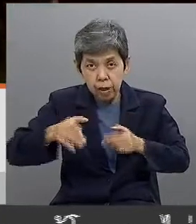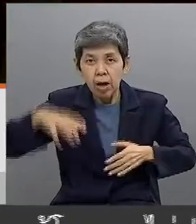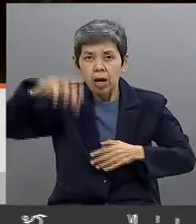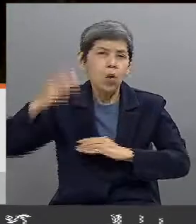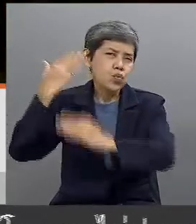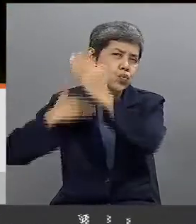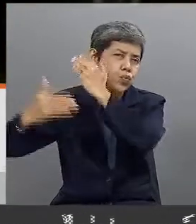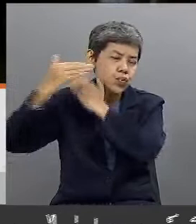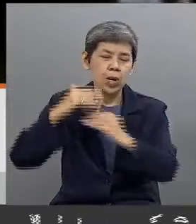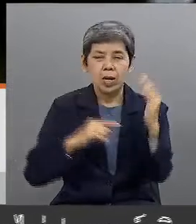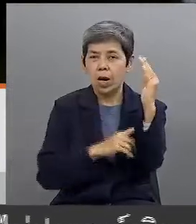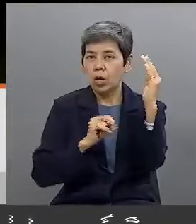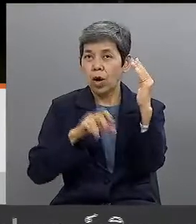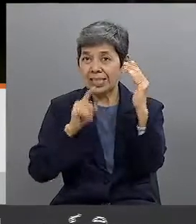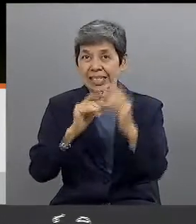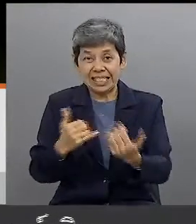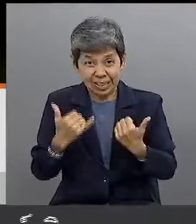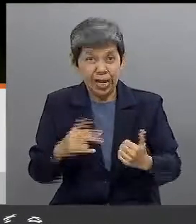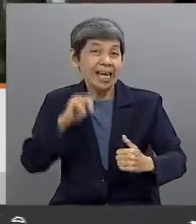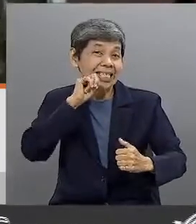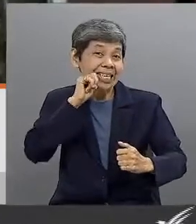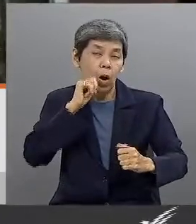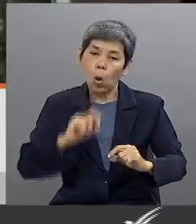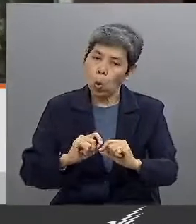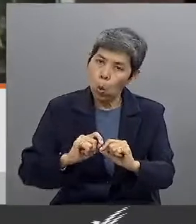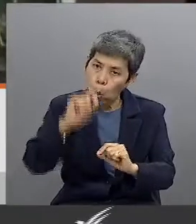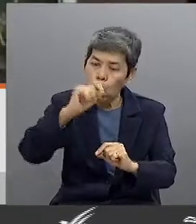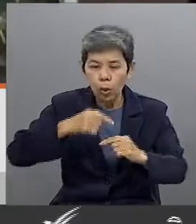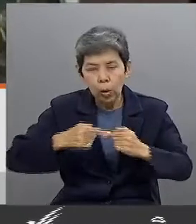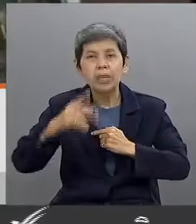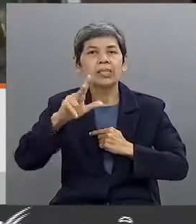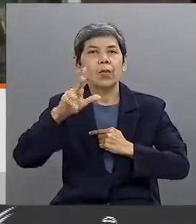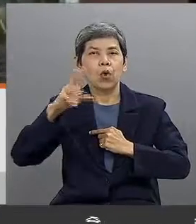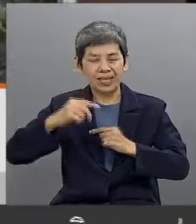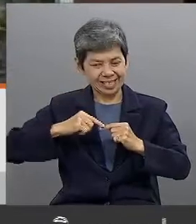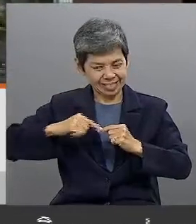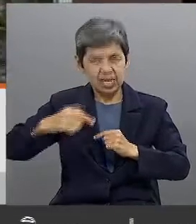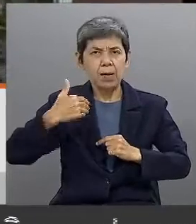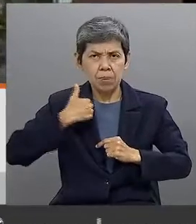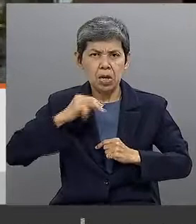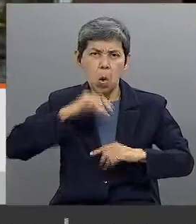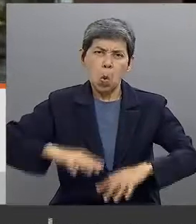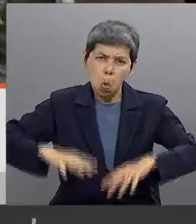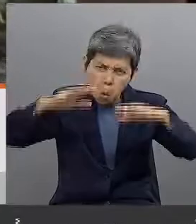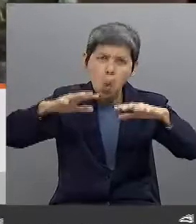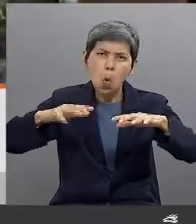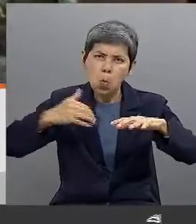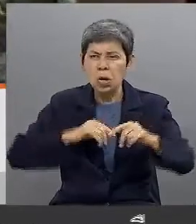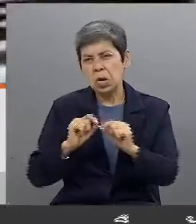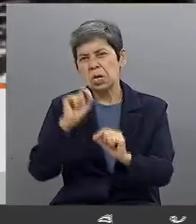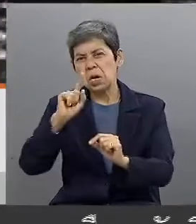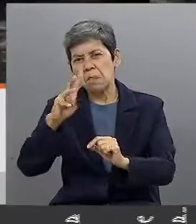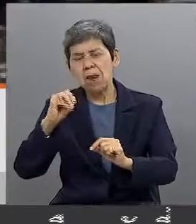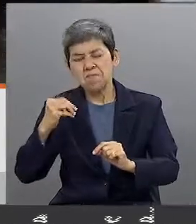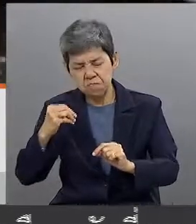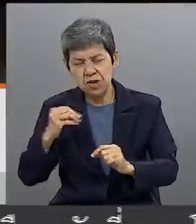ธรรมราชตอนนี้ระดับน้ำท่วมสูงระยะทางประมาณ3กิโลเมตรบางจุดน้ำท่วมยังสูงกว่า1เมตรค่ะชาวชุม